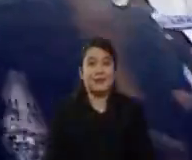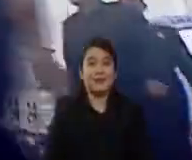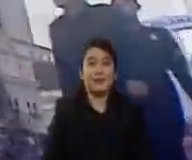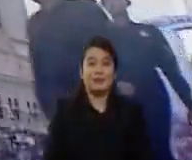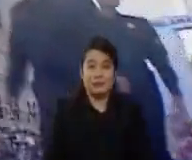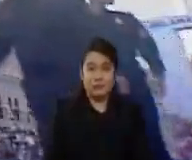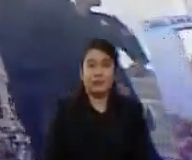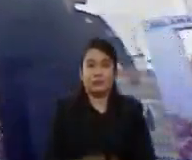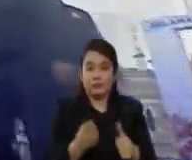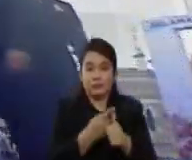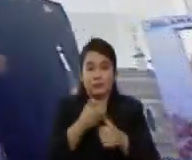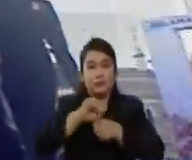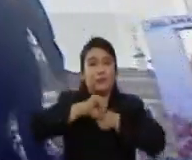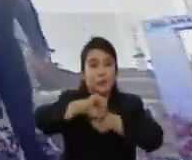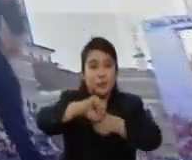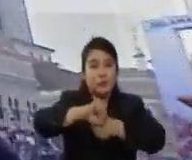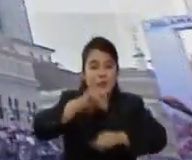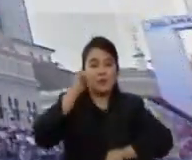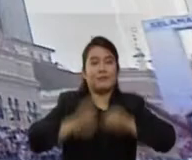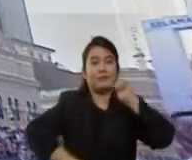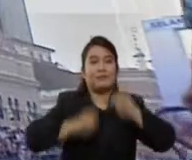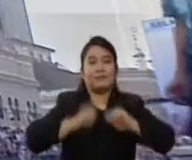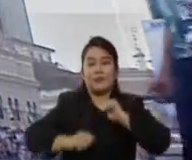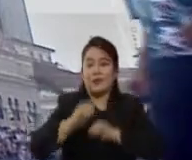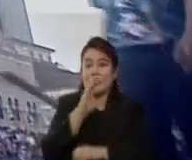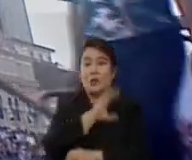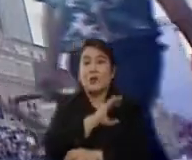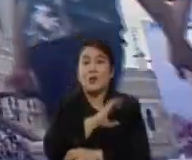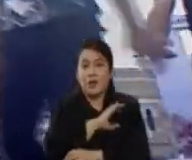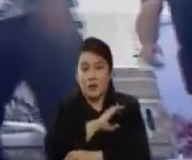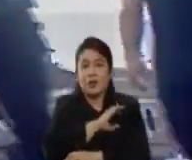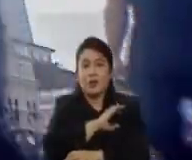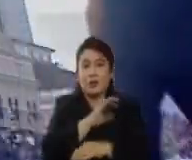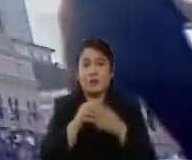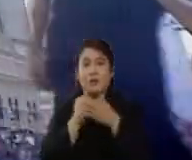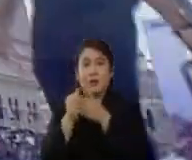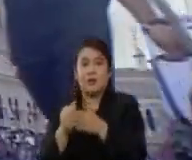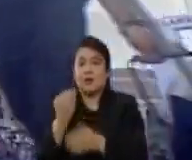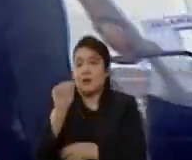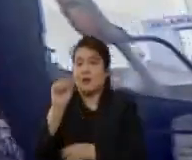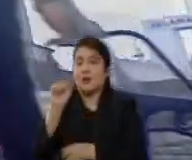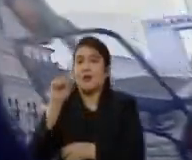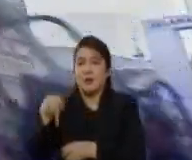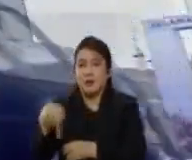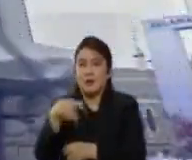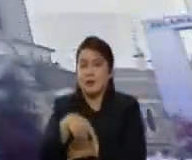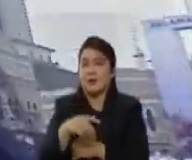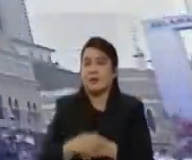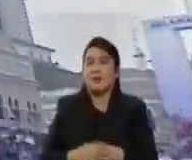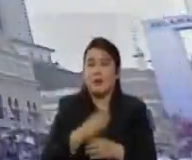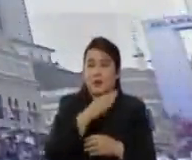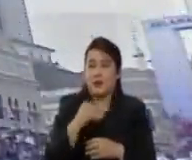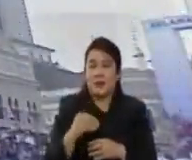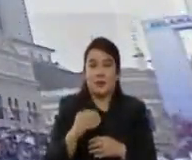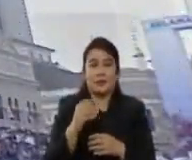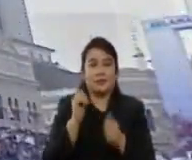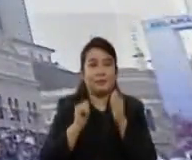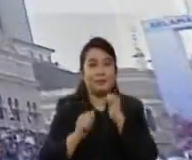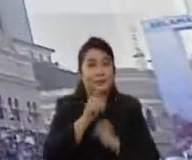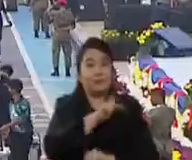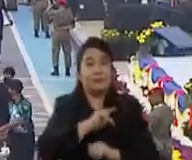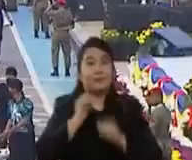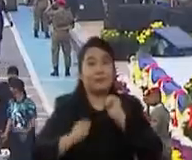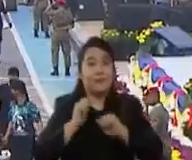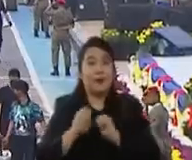Mendahului kontingen ialah Pancarakan Pusat PDRM pimpinan ASP Mes Moro bin Edward dan Drum Major Sarjan